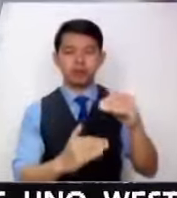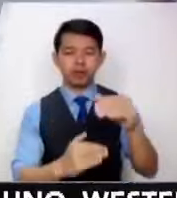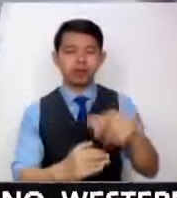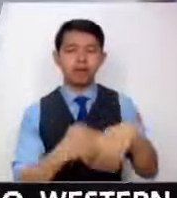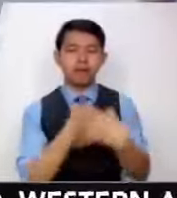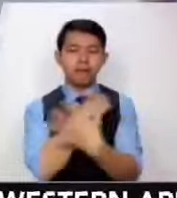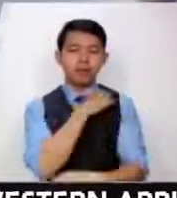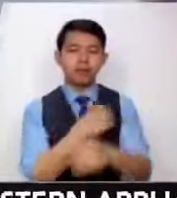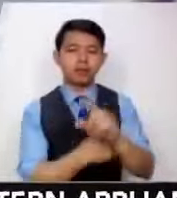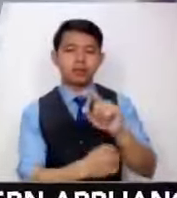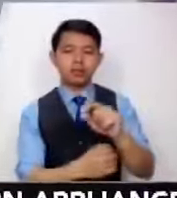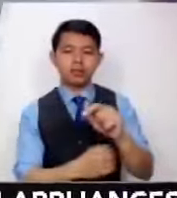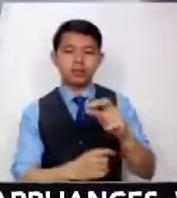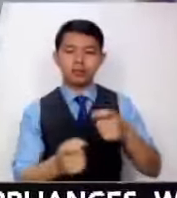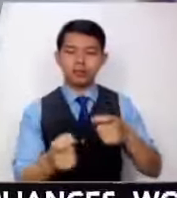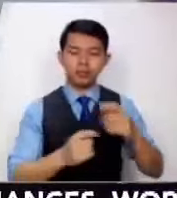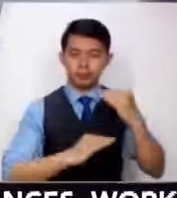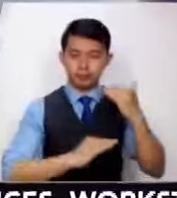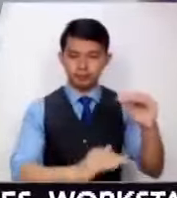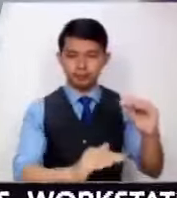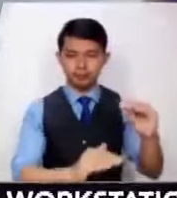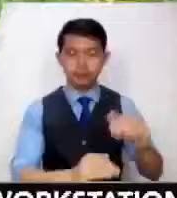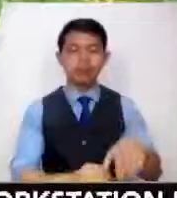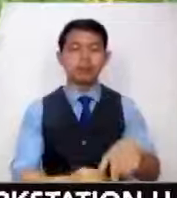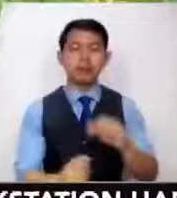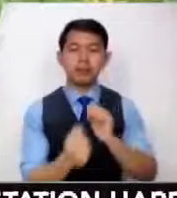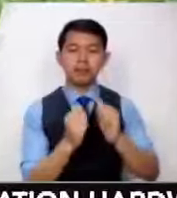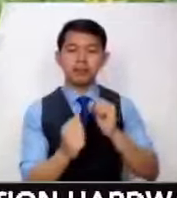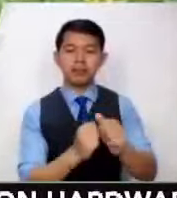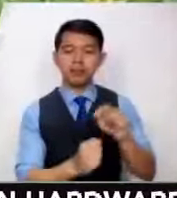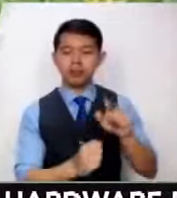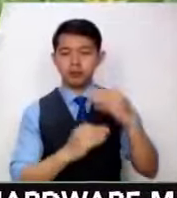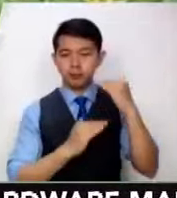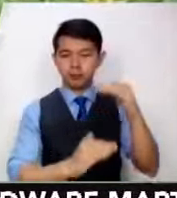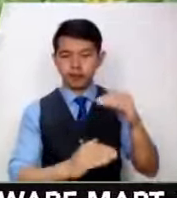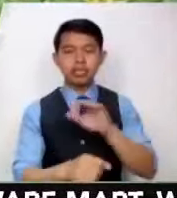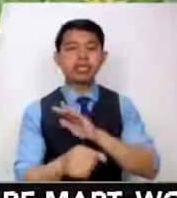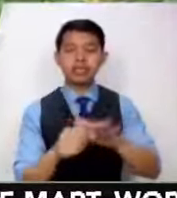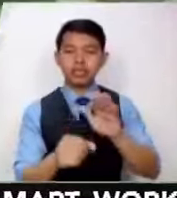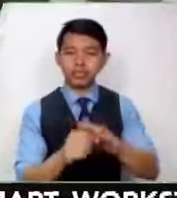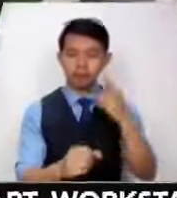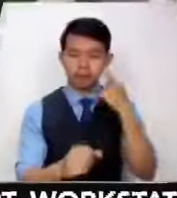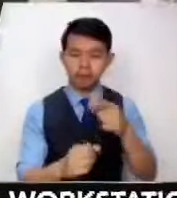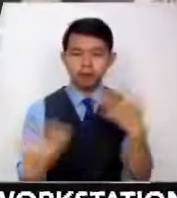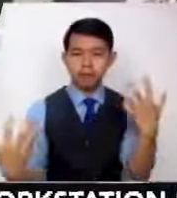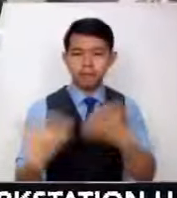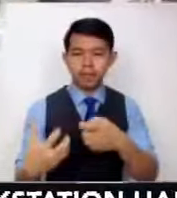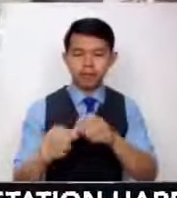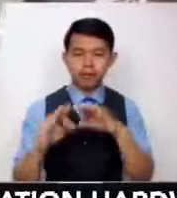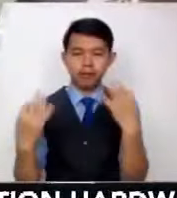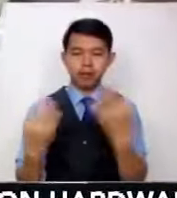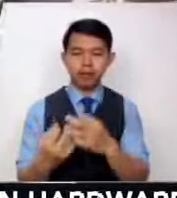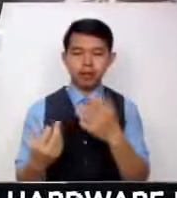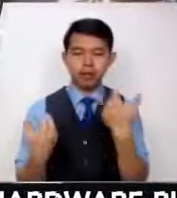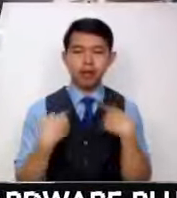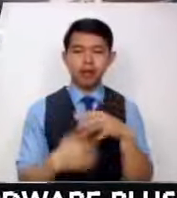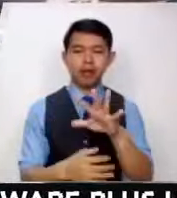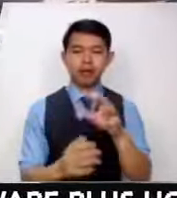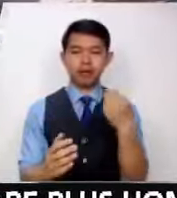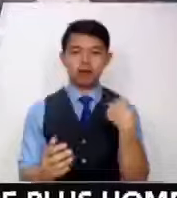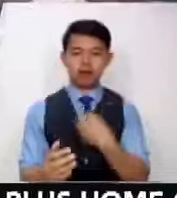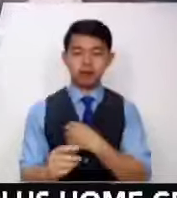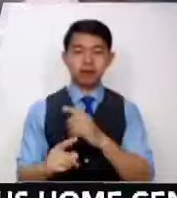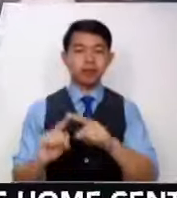ang halagang yan para tustusan ng lahat ng mga pangunahing pangangailangan ng pamilyang may limang miyembro. Magkakaiba ang poverty threshold sa